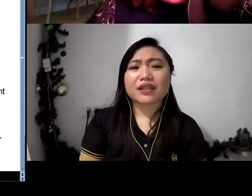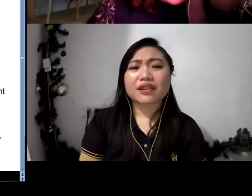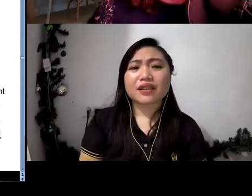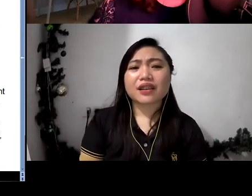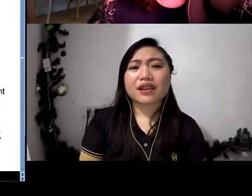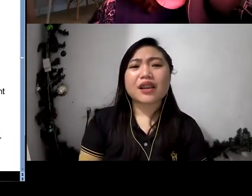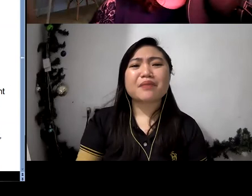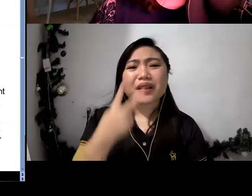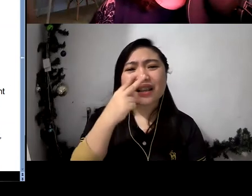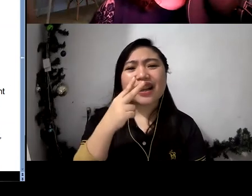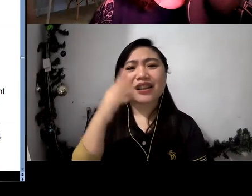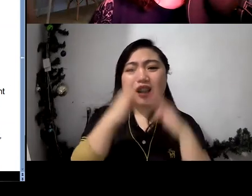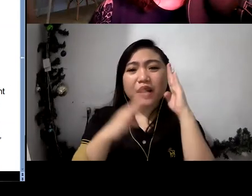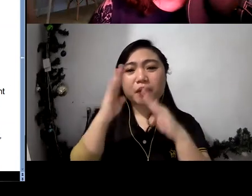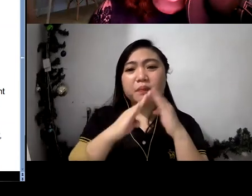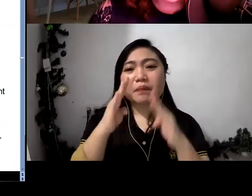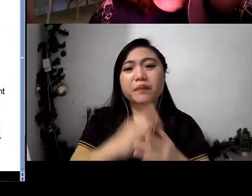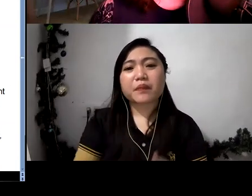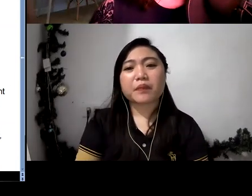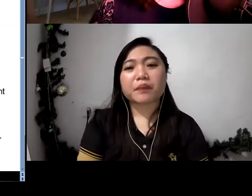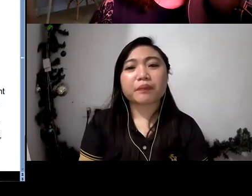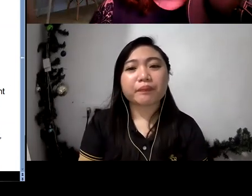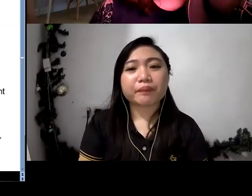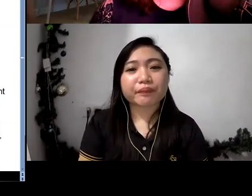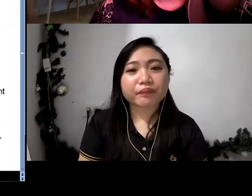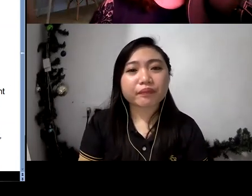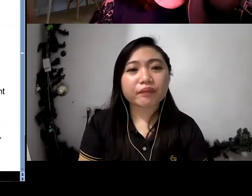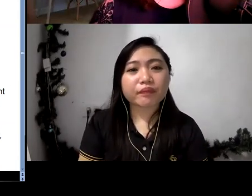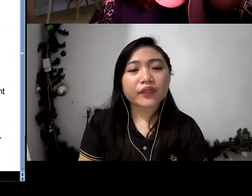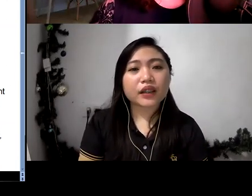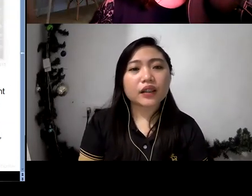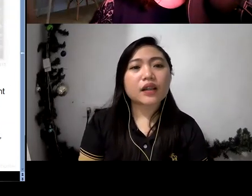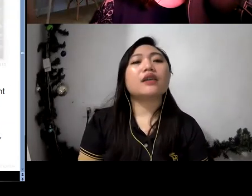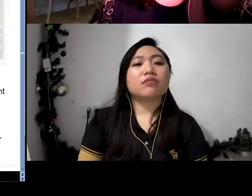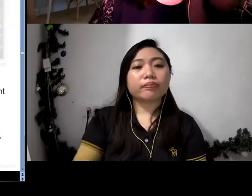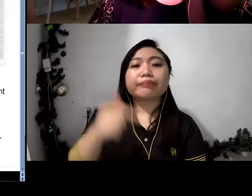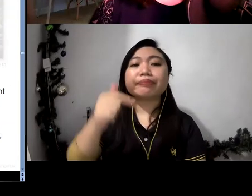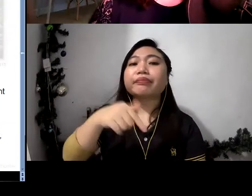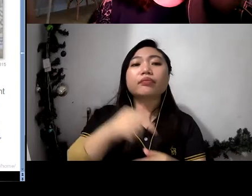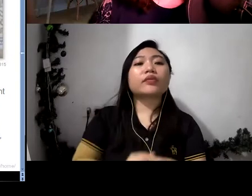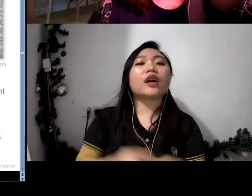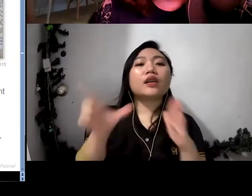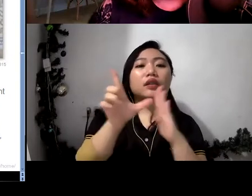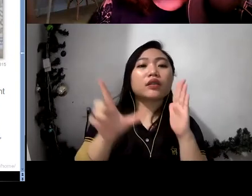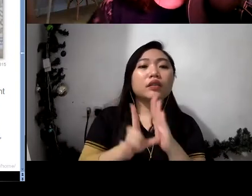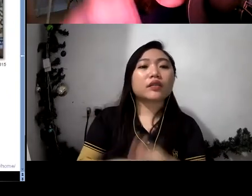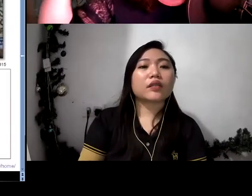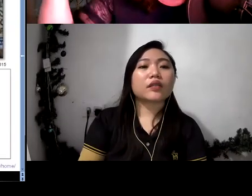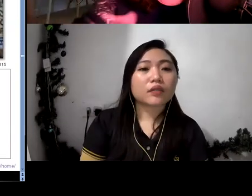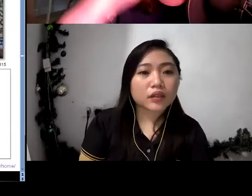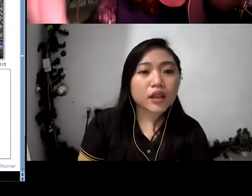na mga problematic na manifestation of subordination under our law, no. At sa usapin palalo